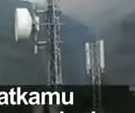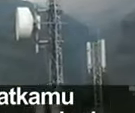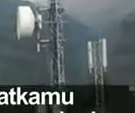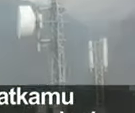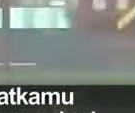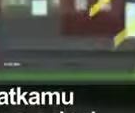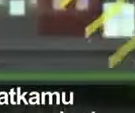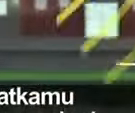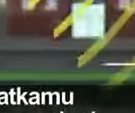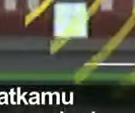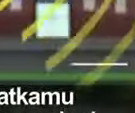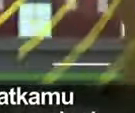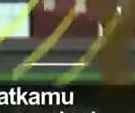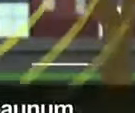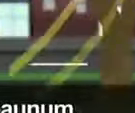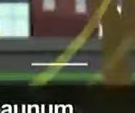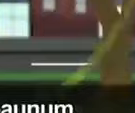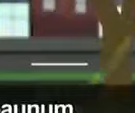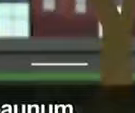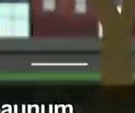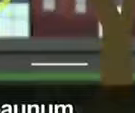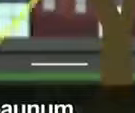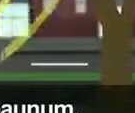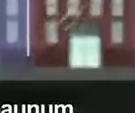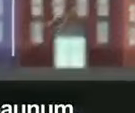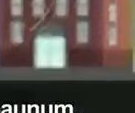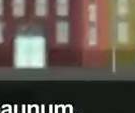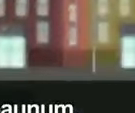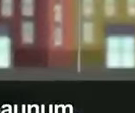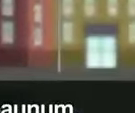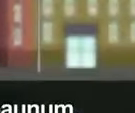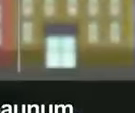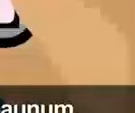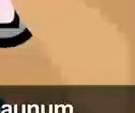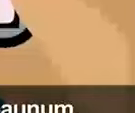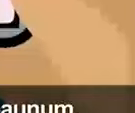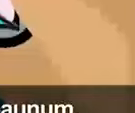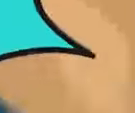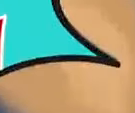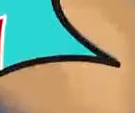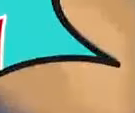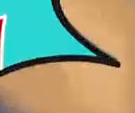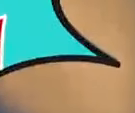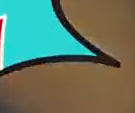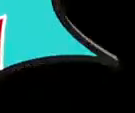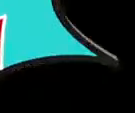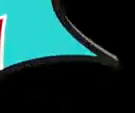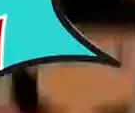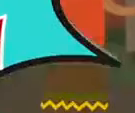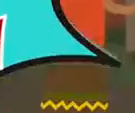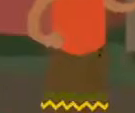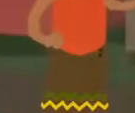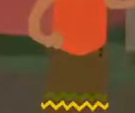an kuwasat achinyang wimaine. Nuniak an dukap ilmu atitambon.